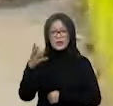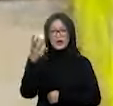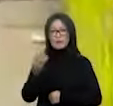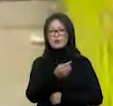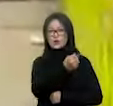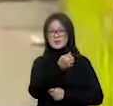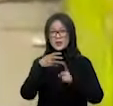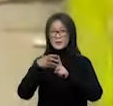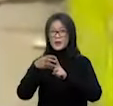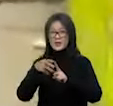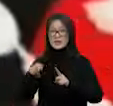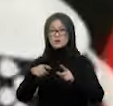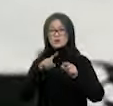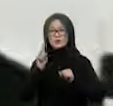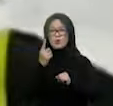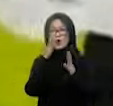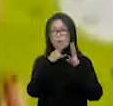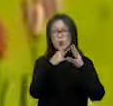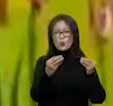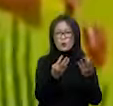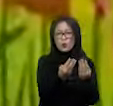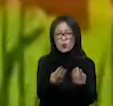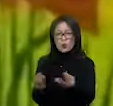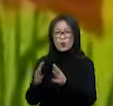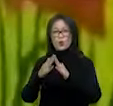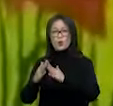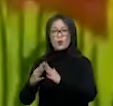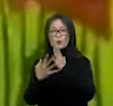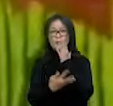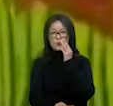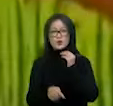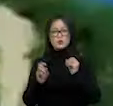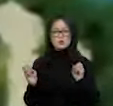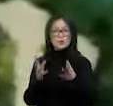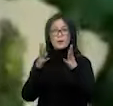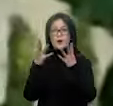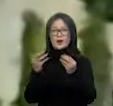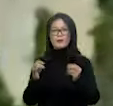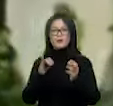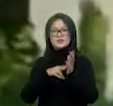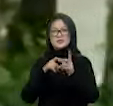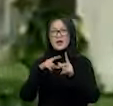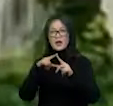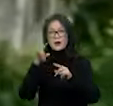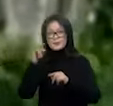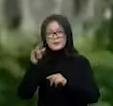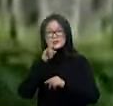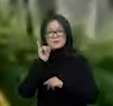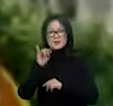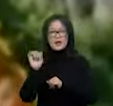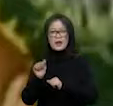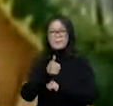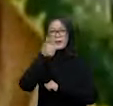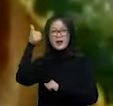semula kumuh kini disulap jadi Kampung Instagram Babo sehingga banyak warga mengabadikan momen kemerdekaan di